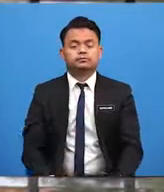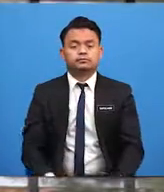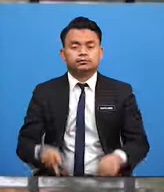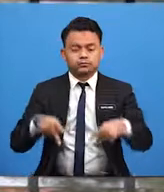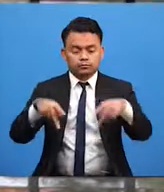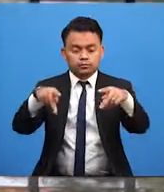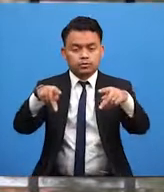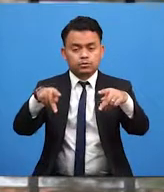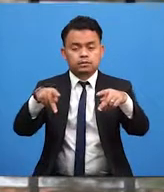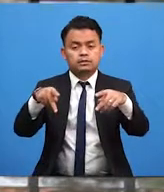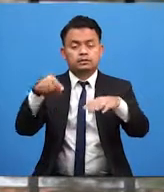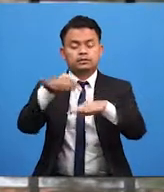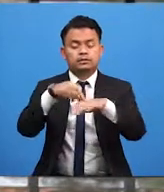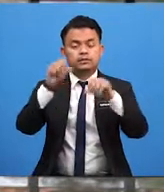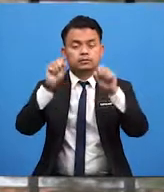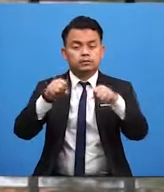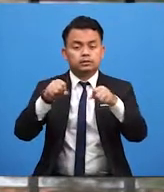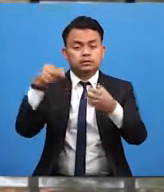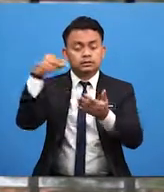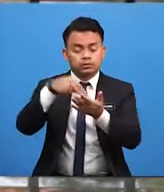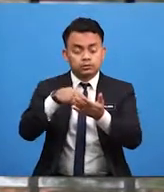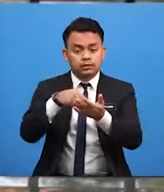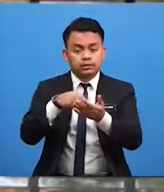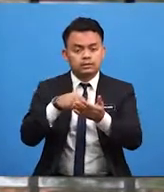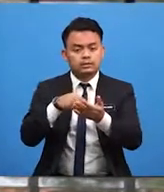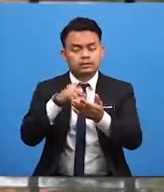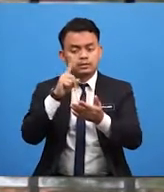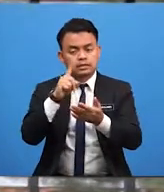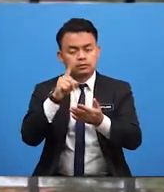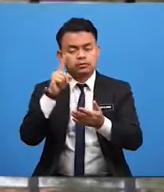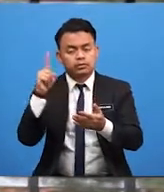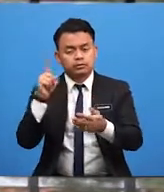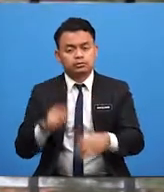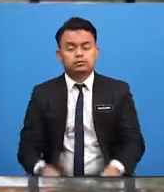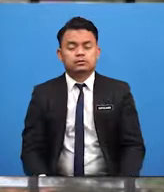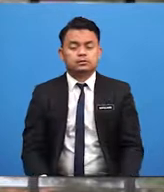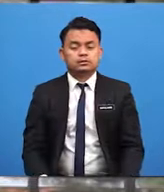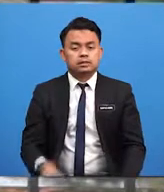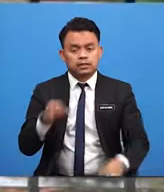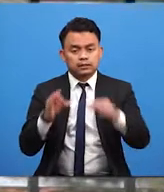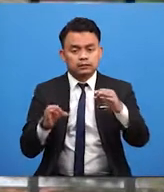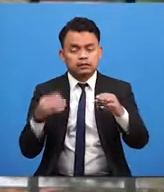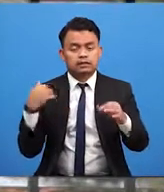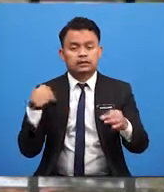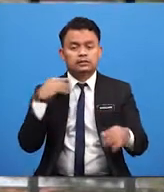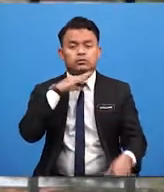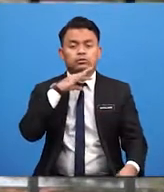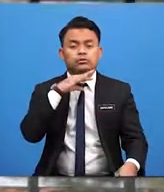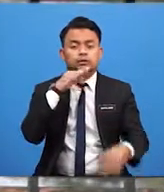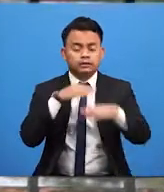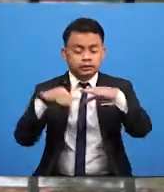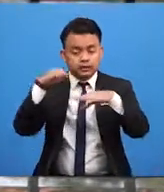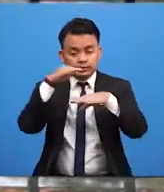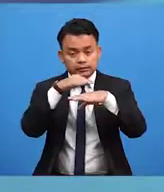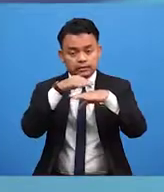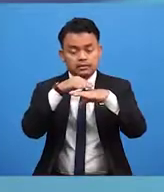Proses ini boleh diulang sekali-sekala sekiranya keladak timbul di permukaan stok